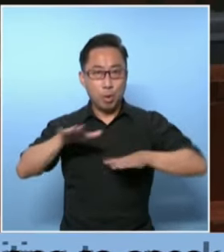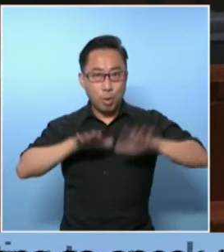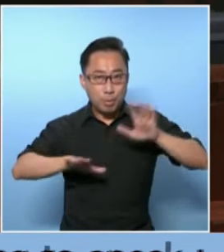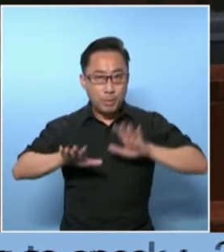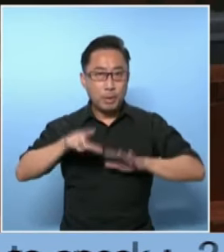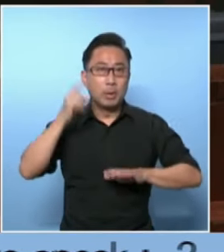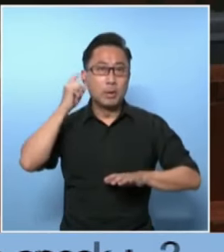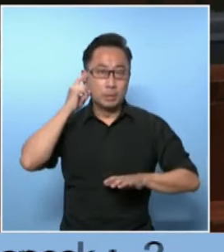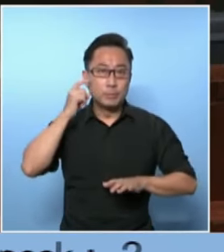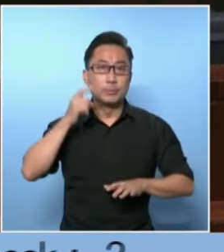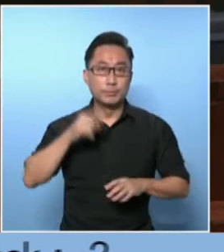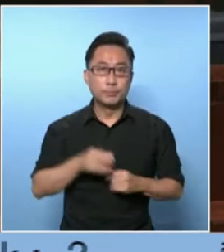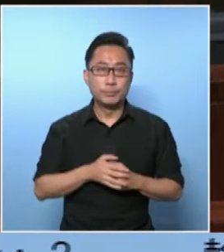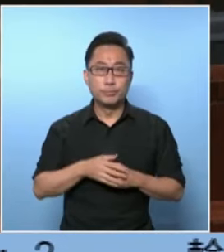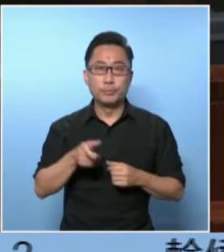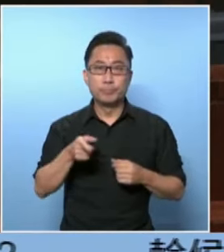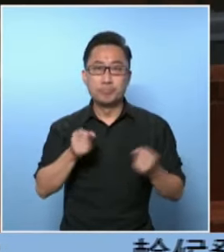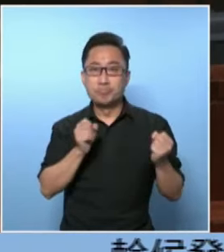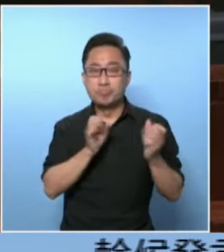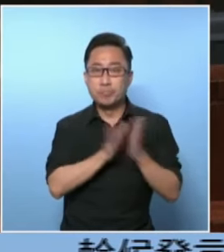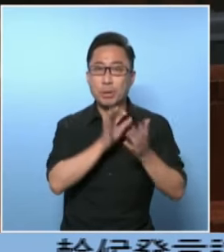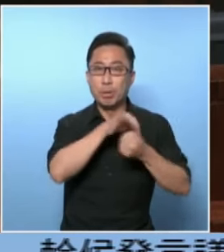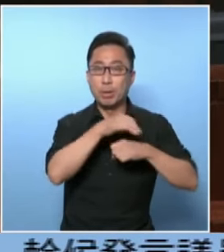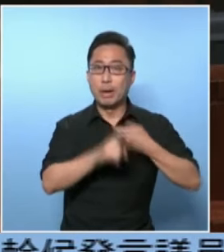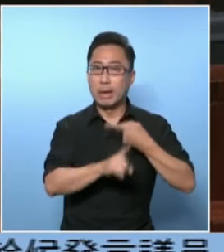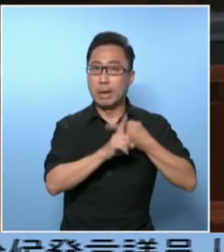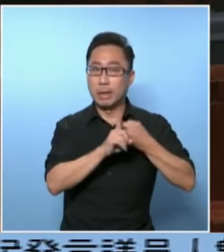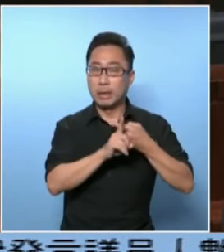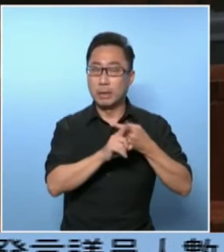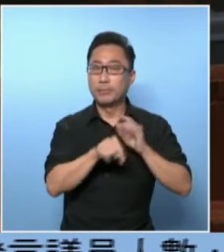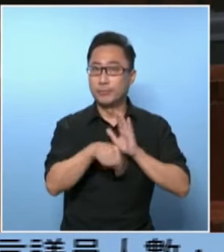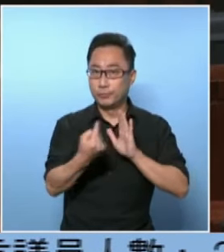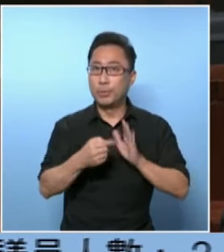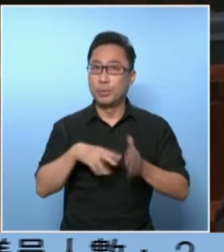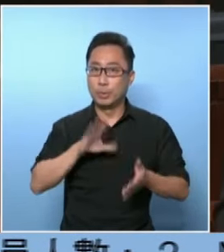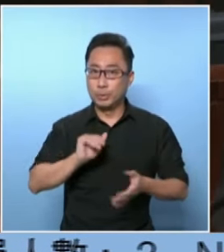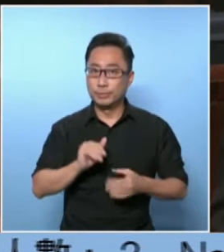來香港國家風險的一些問題。當